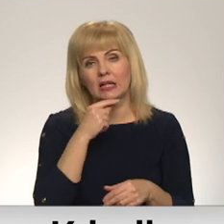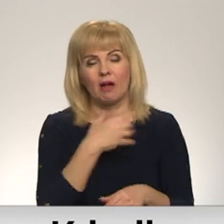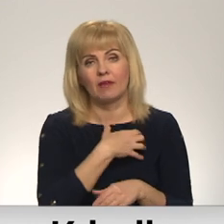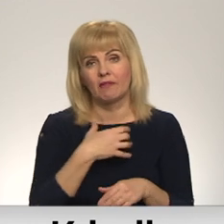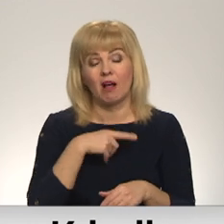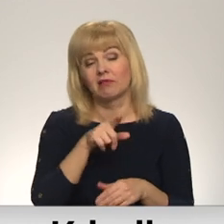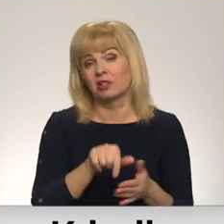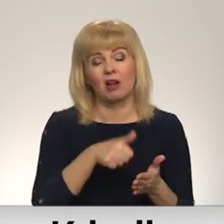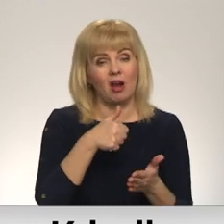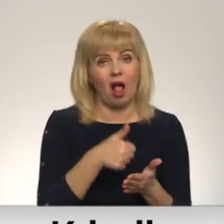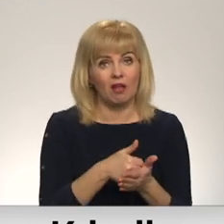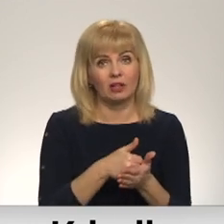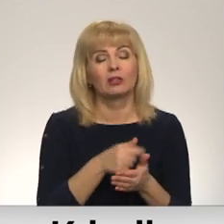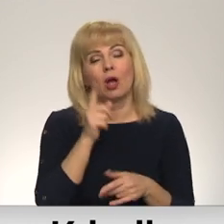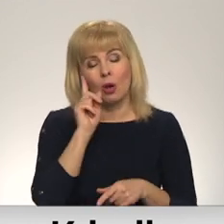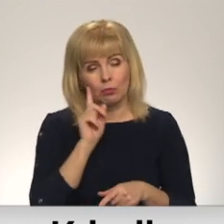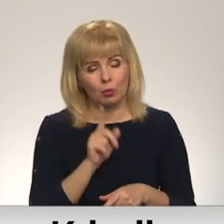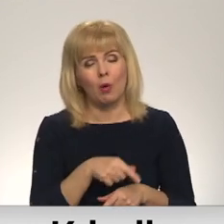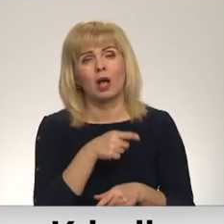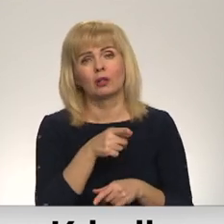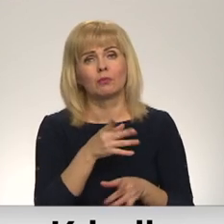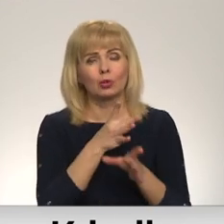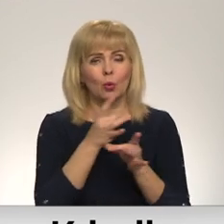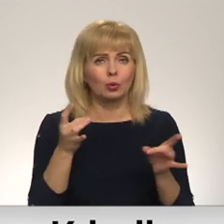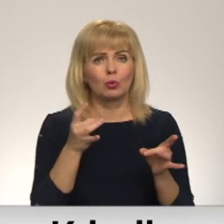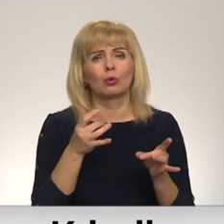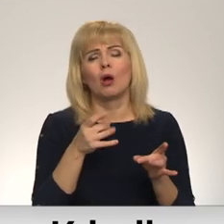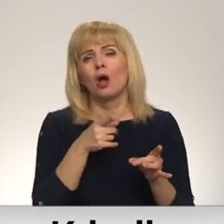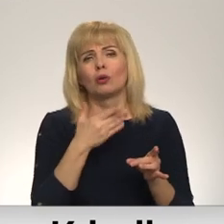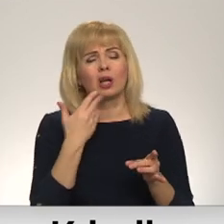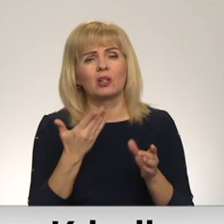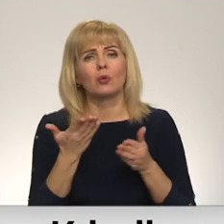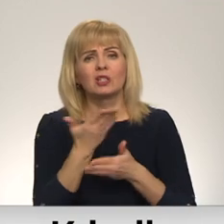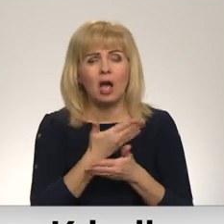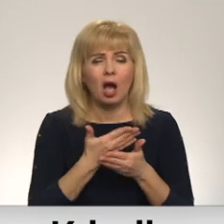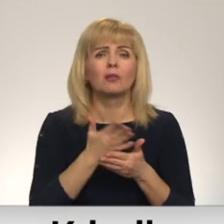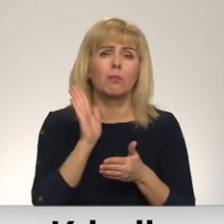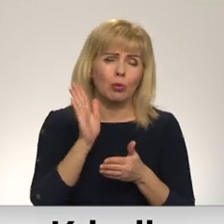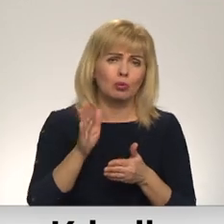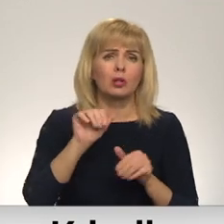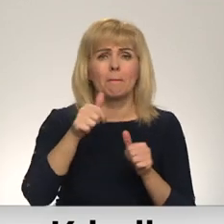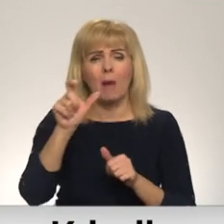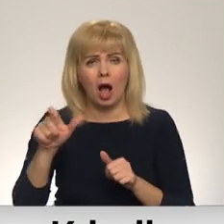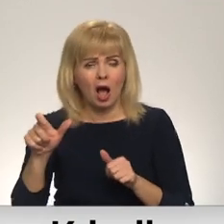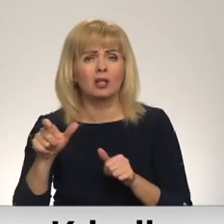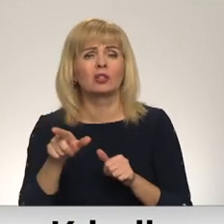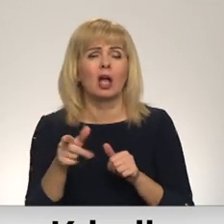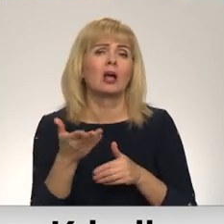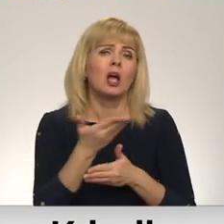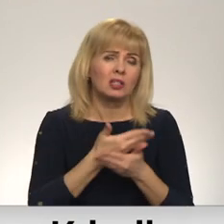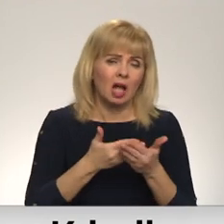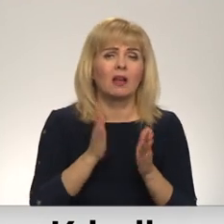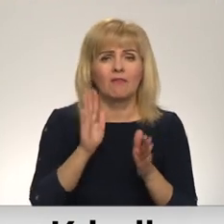pats galvenais. Tas neizslēdz jebkādu kultūras sadarbību ar Krievijas māksliniekiem arī turpmāk, un tā var notikt arī ārpus līguma